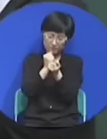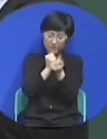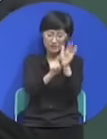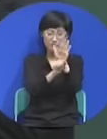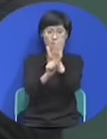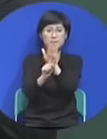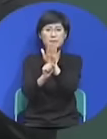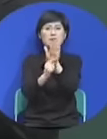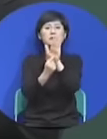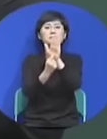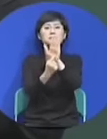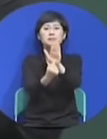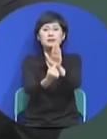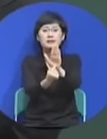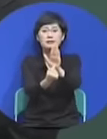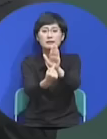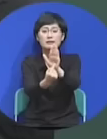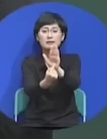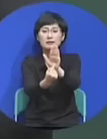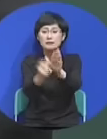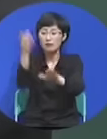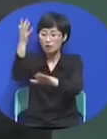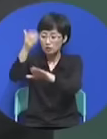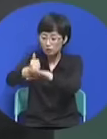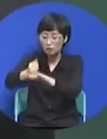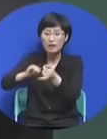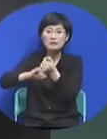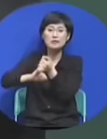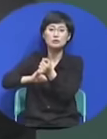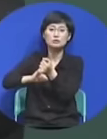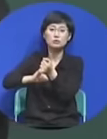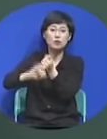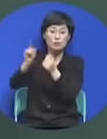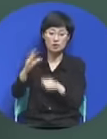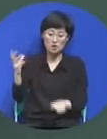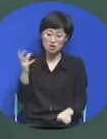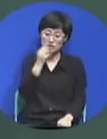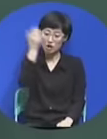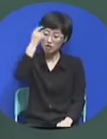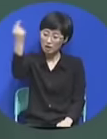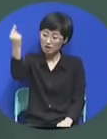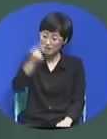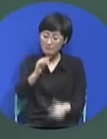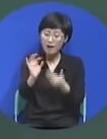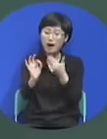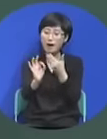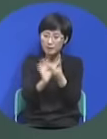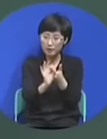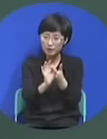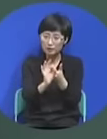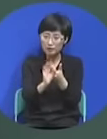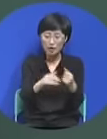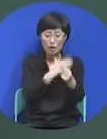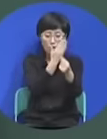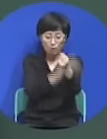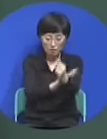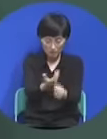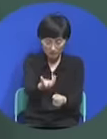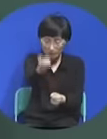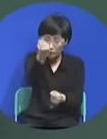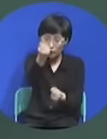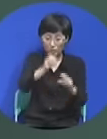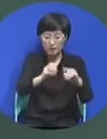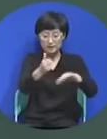예수把门徒叫到了橄榄山，让他们知道了这一切的奥秘. 그리고 약속한 겁니다. 并且赐给了应许. 성령이 너에게 임하면 권능 받고 땅 끝까지 증인이 될 것이다.